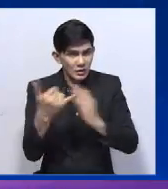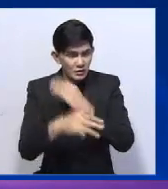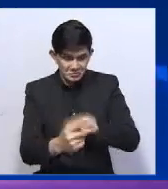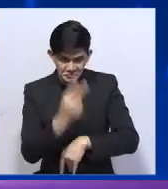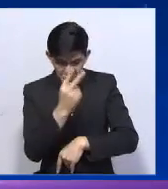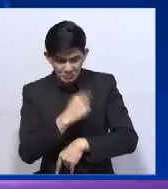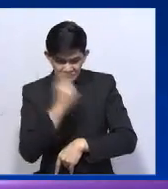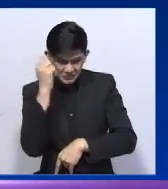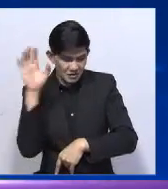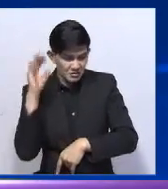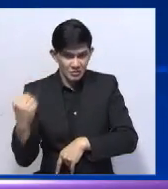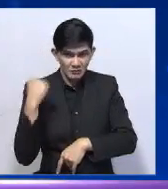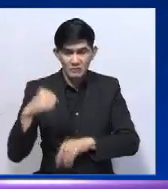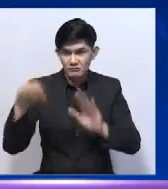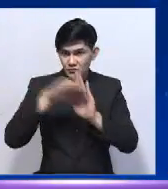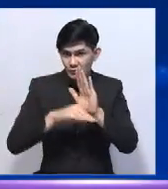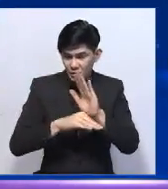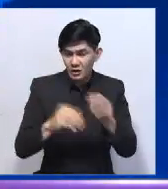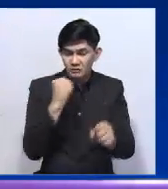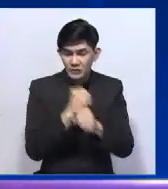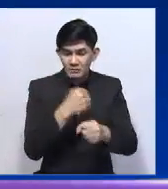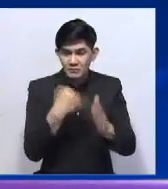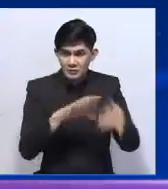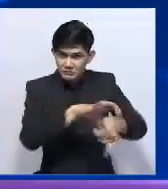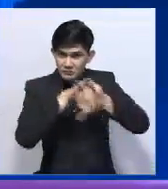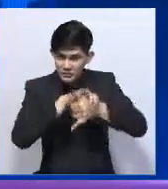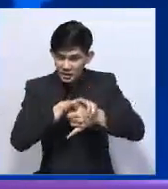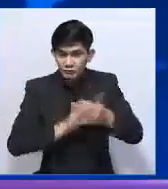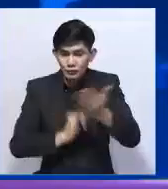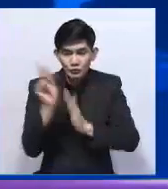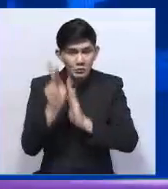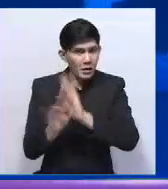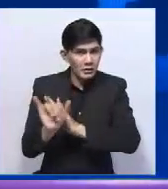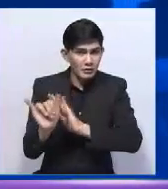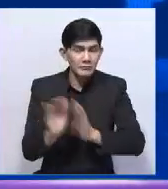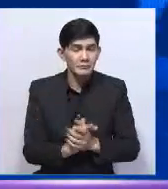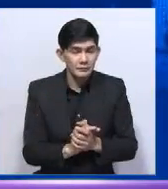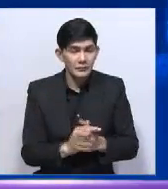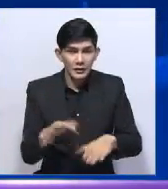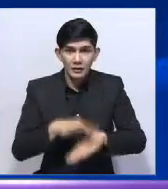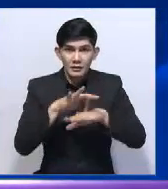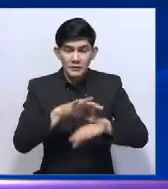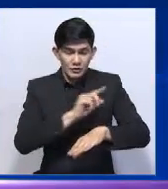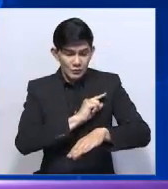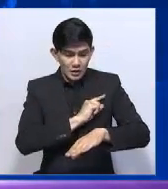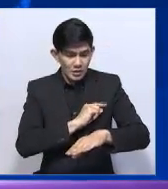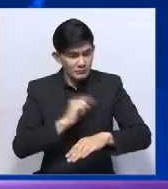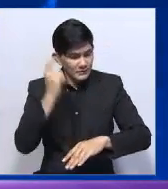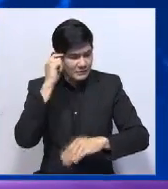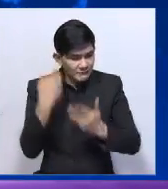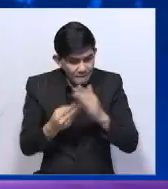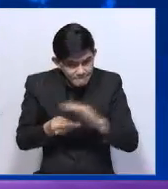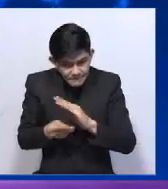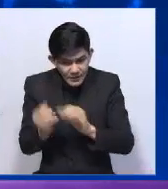าติยังไม่เชื่อมั่นในกระบวนการนำตัวผู้กระทำผิดเข้าสู่กระบวนการลงโทษการใช้ตำแหน่งหน้าที่แสวงหาผลประโย